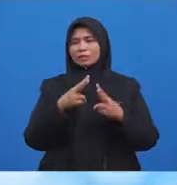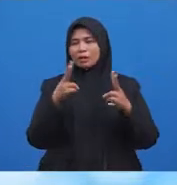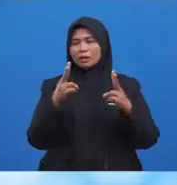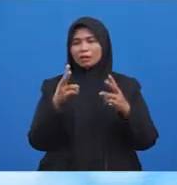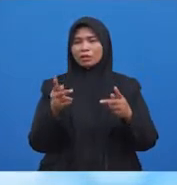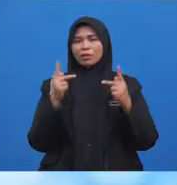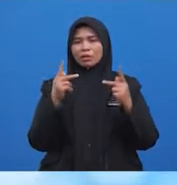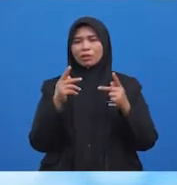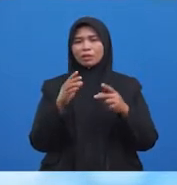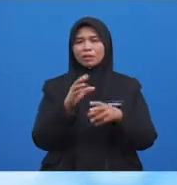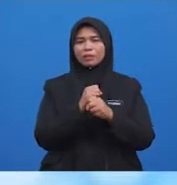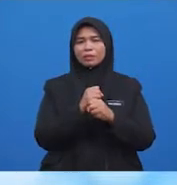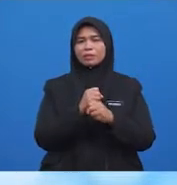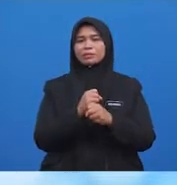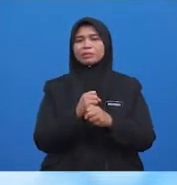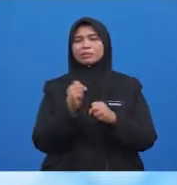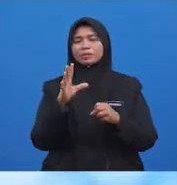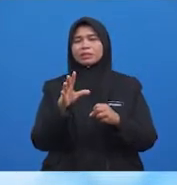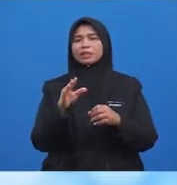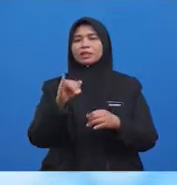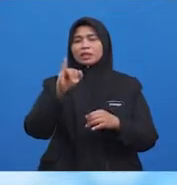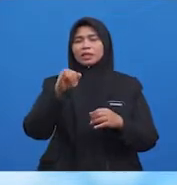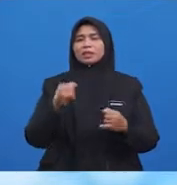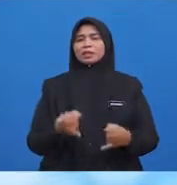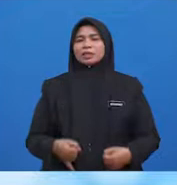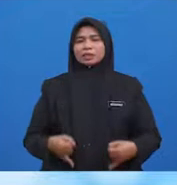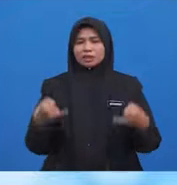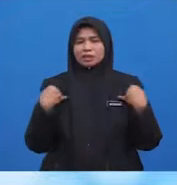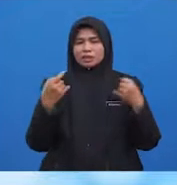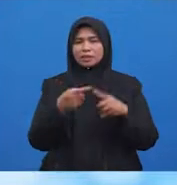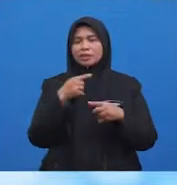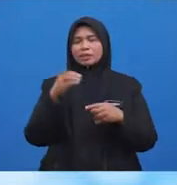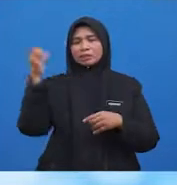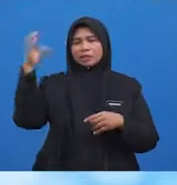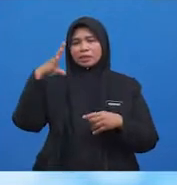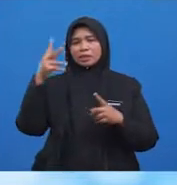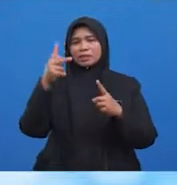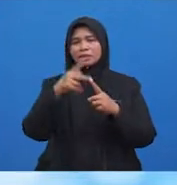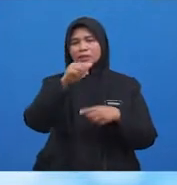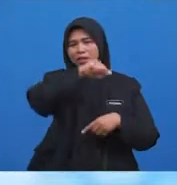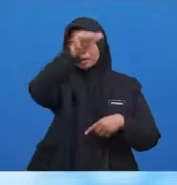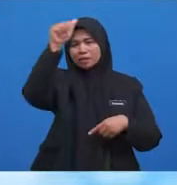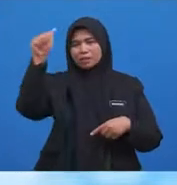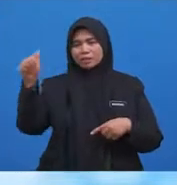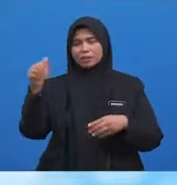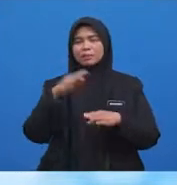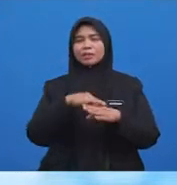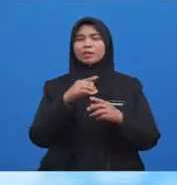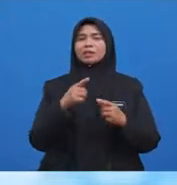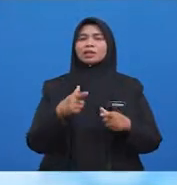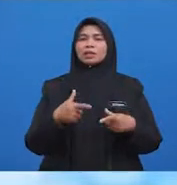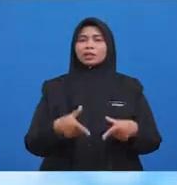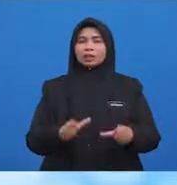dapat mencampakkan jasad dari matahari ke angkasa lepas pada